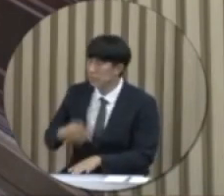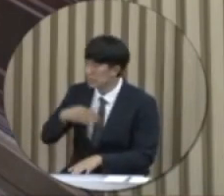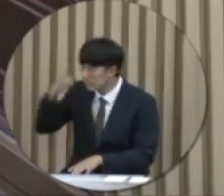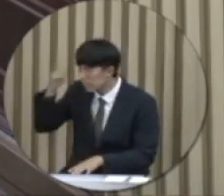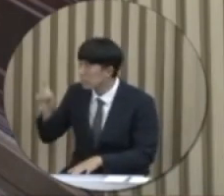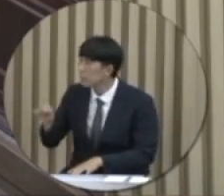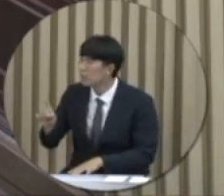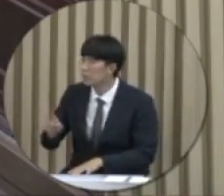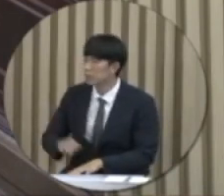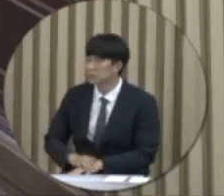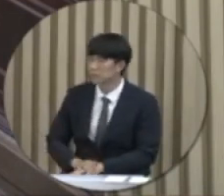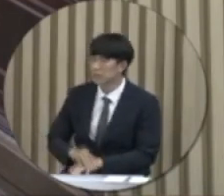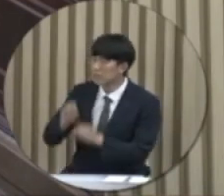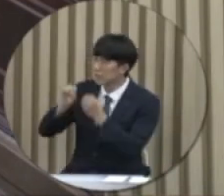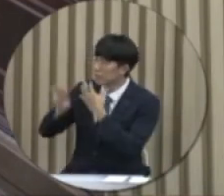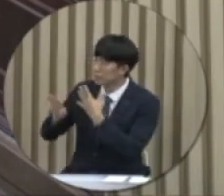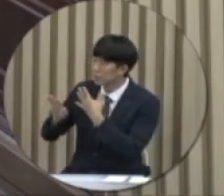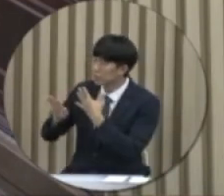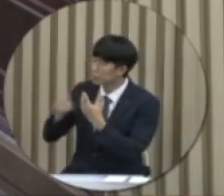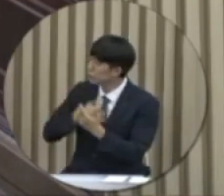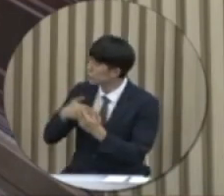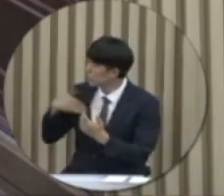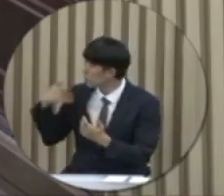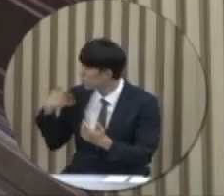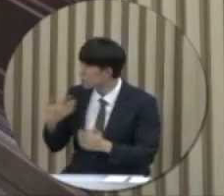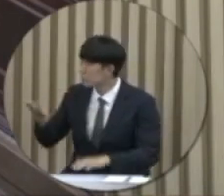있습니다. 나온 거에서 답변이 될지 모르겠지만